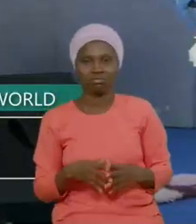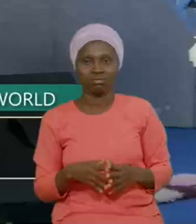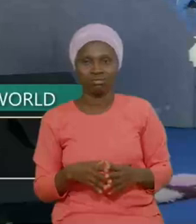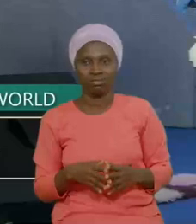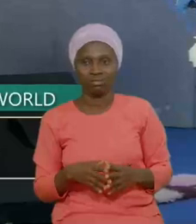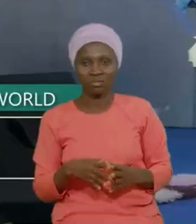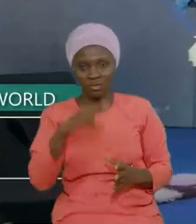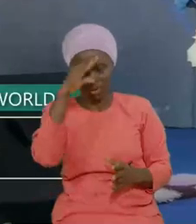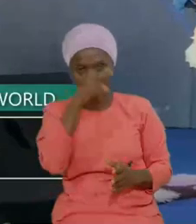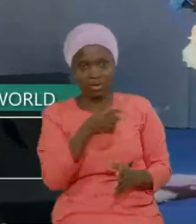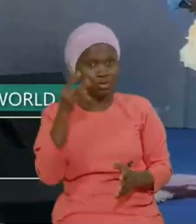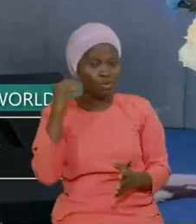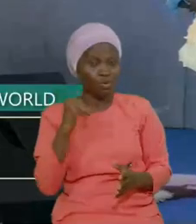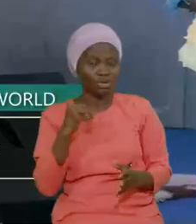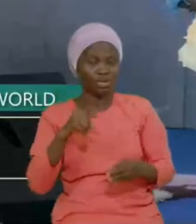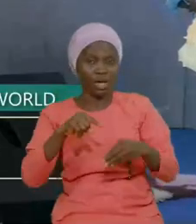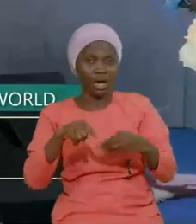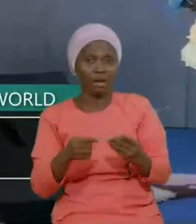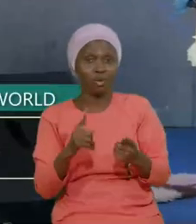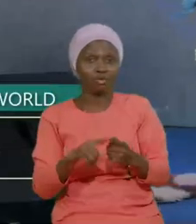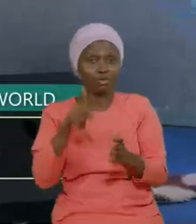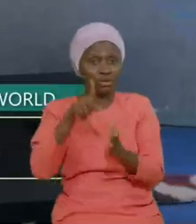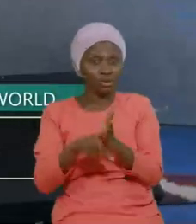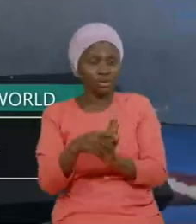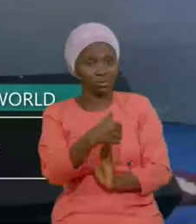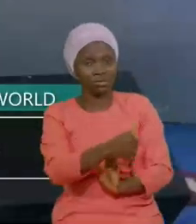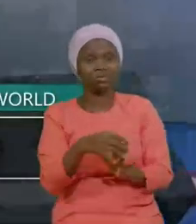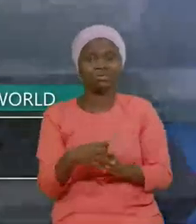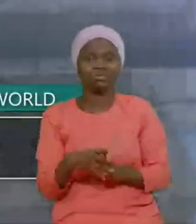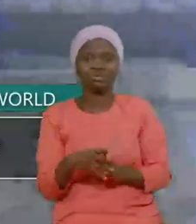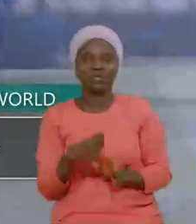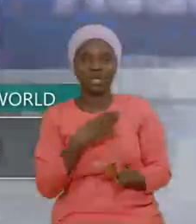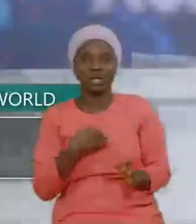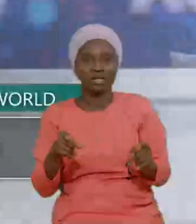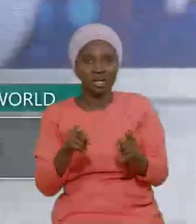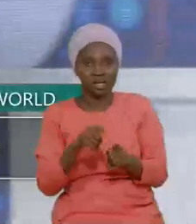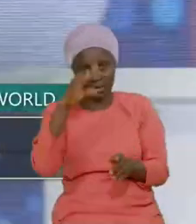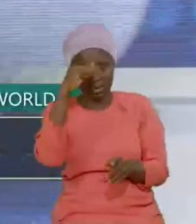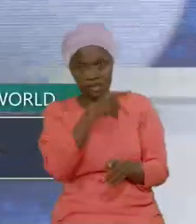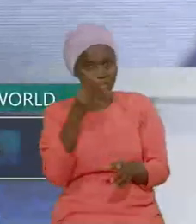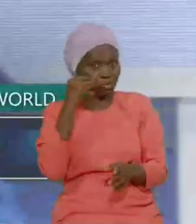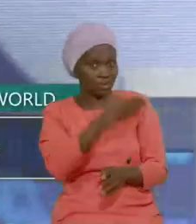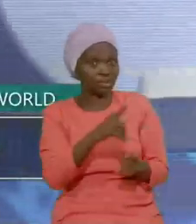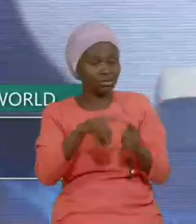Cet homme-là était complètement bas. Il était même sur le point de commettre le suicide.